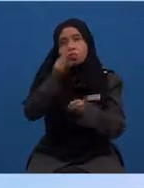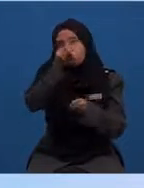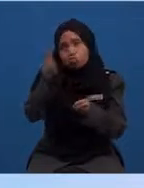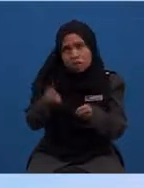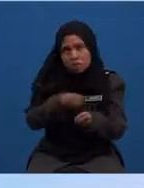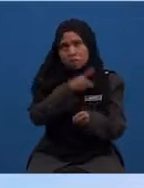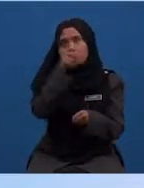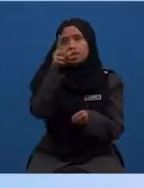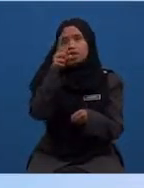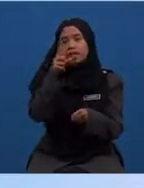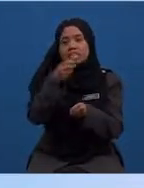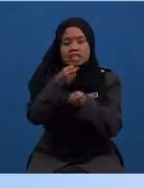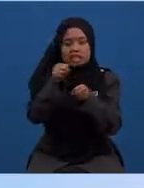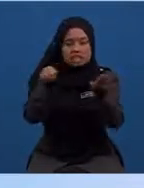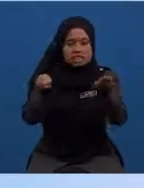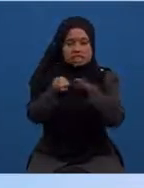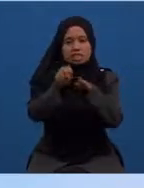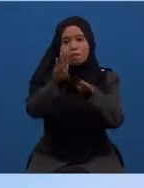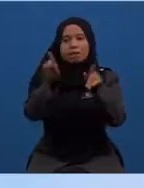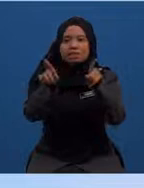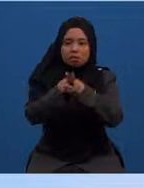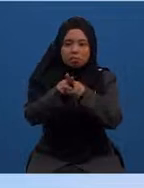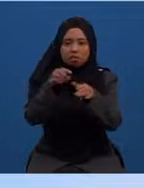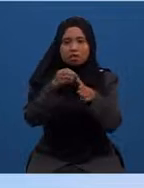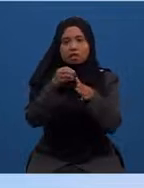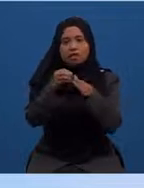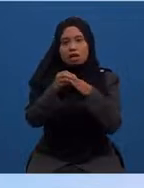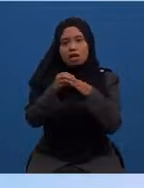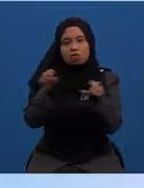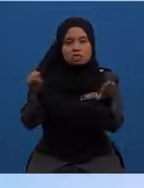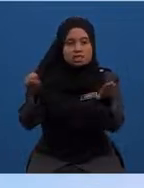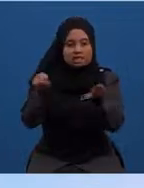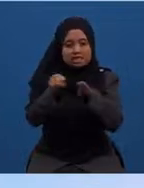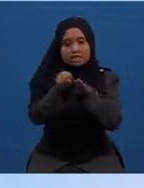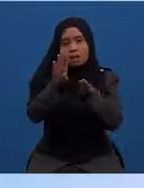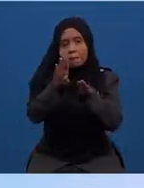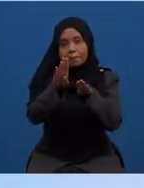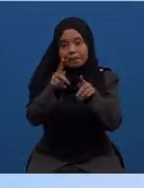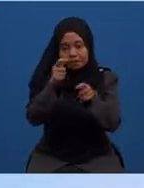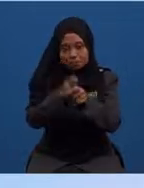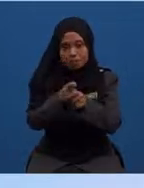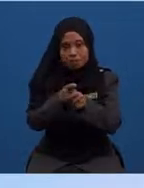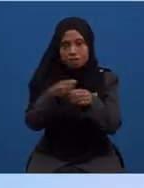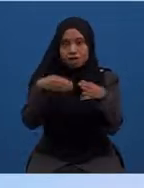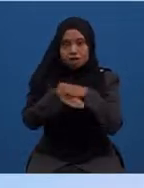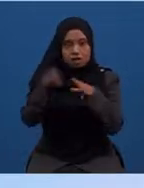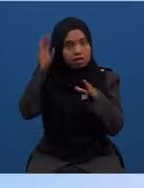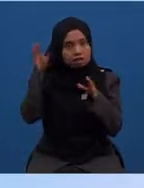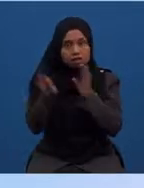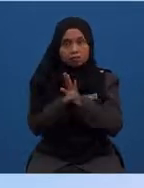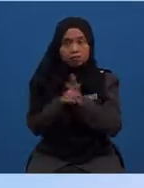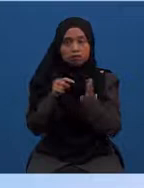bulatan, segi empat sama atau segi empat tepat. Di dalam gambar